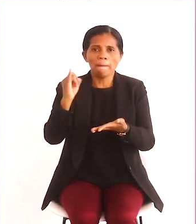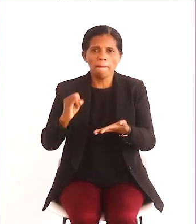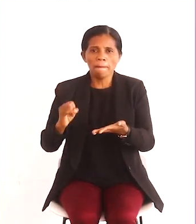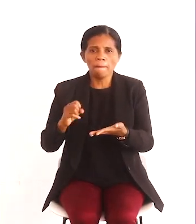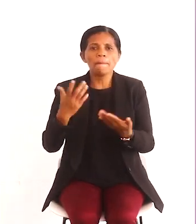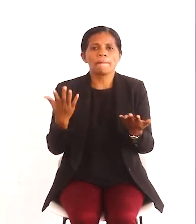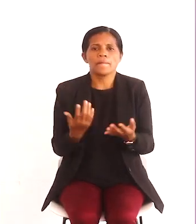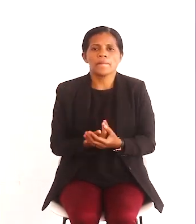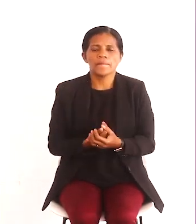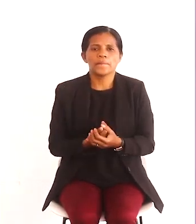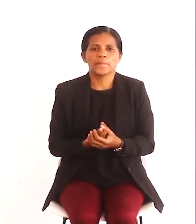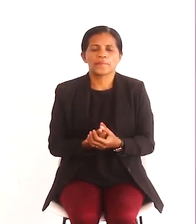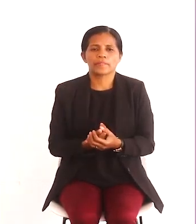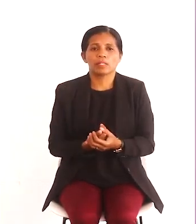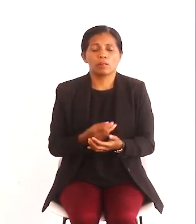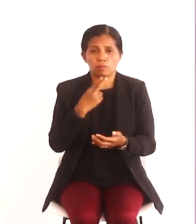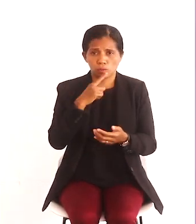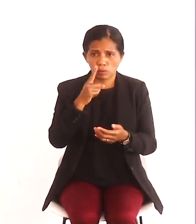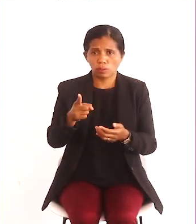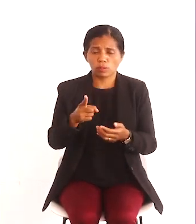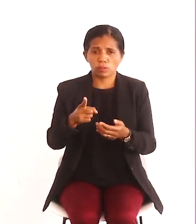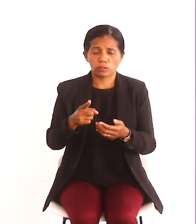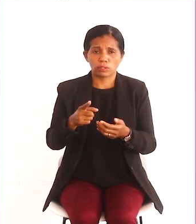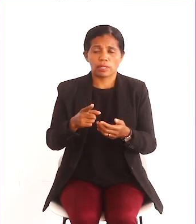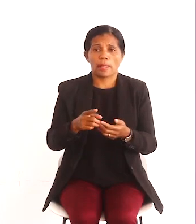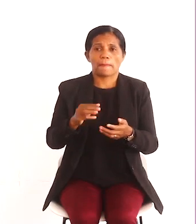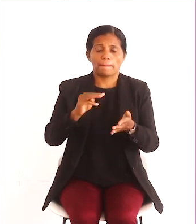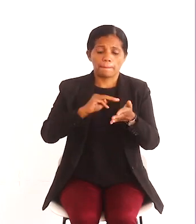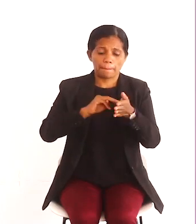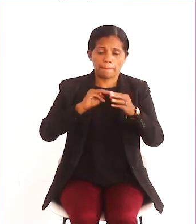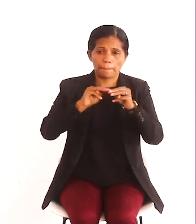Los, centimetros sanulo. No iha figura B?